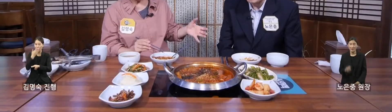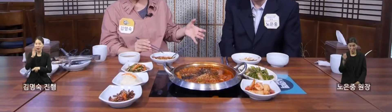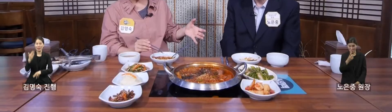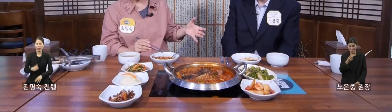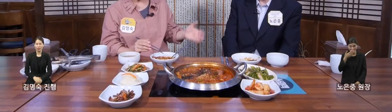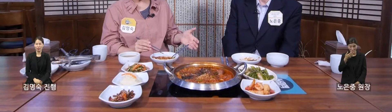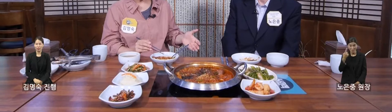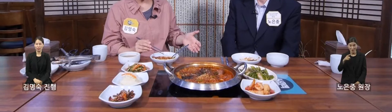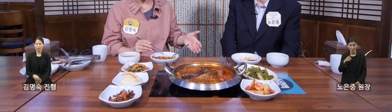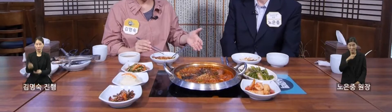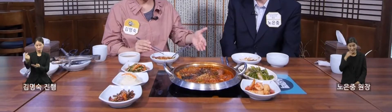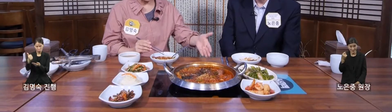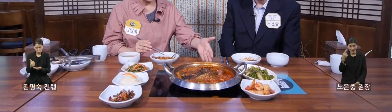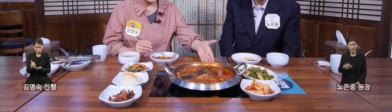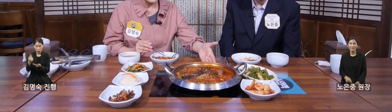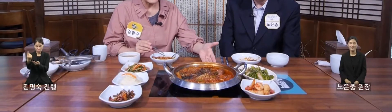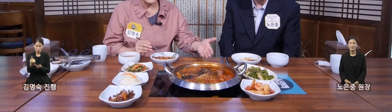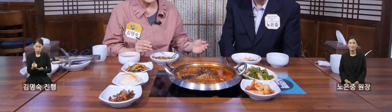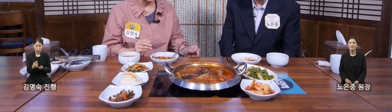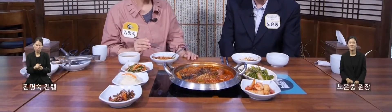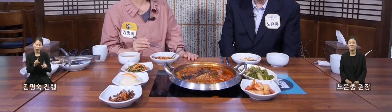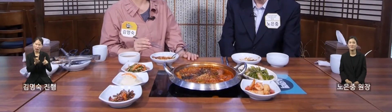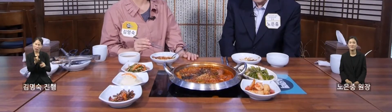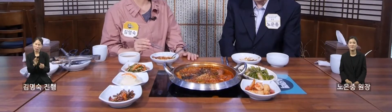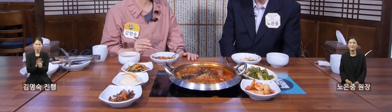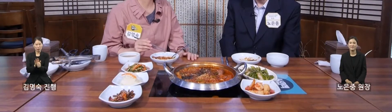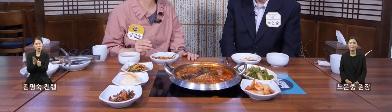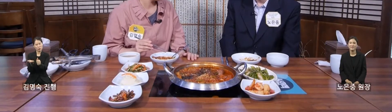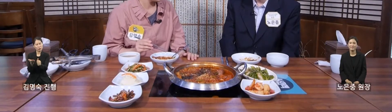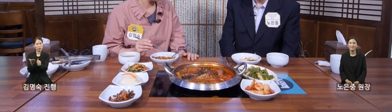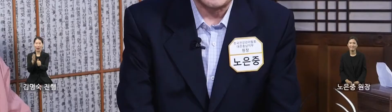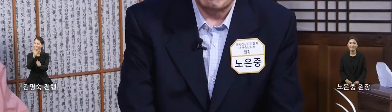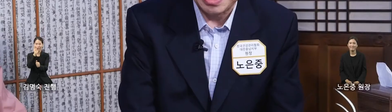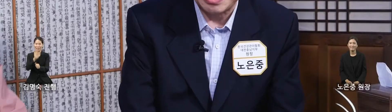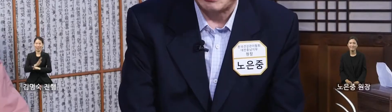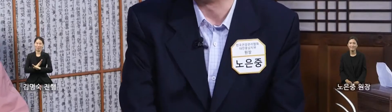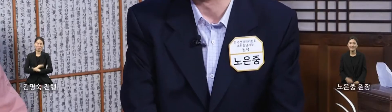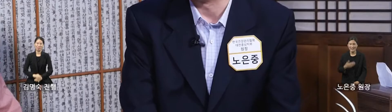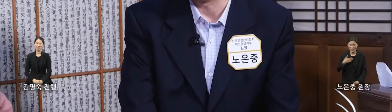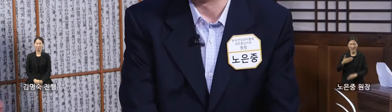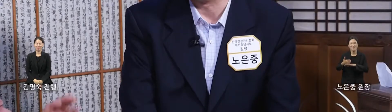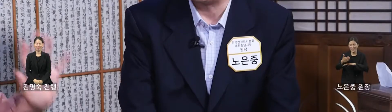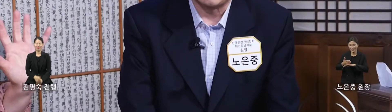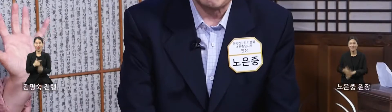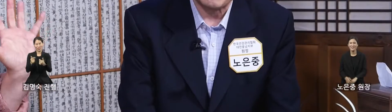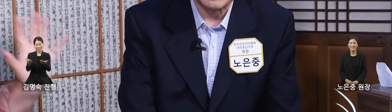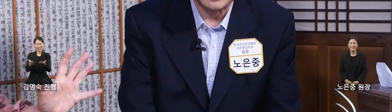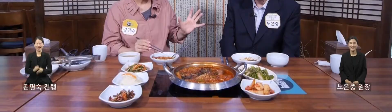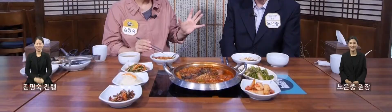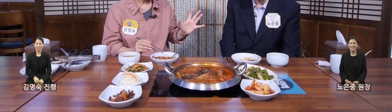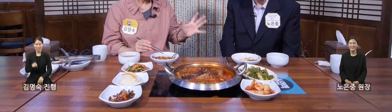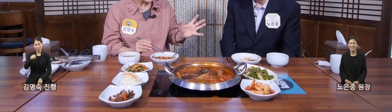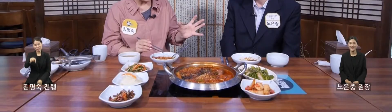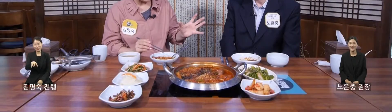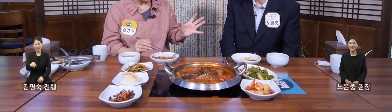우리 원장님이 이렇게 예. 오셨는데 딱 하나만 대접해드릴 수가 없잖아요. 저야 감사하죠. 저야 그리고 감사하죠. 또 이제